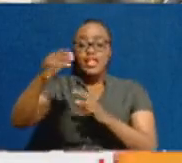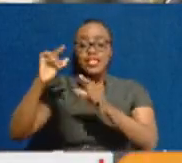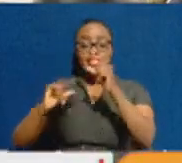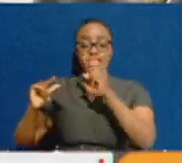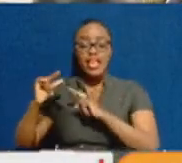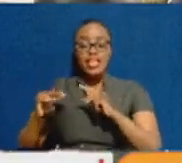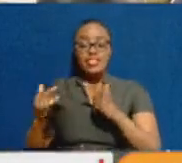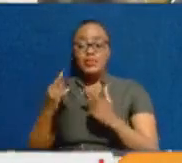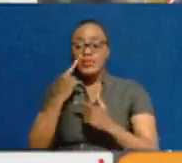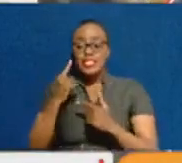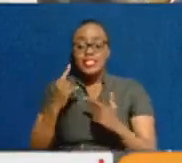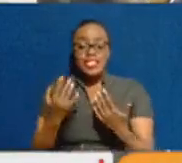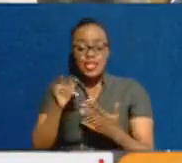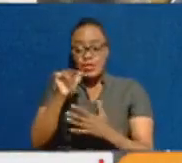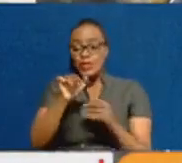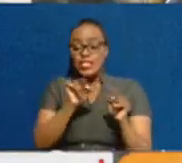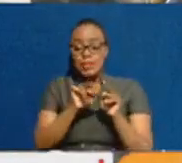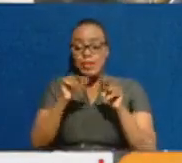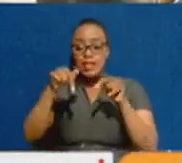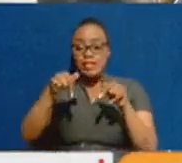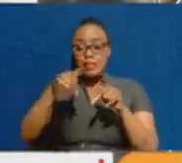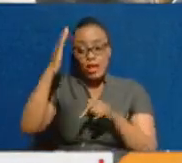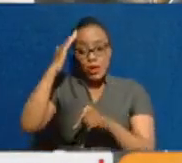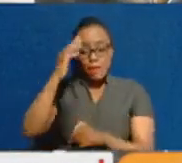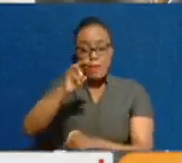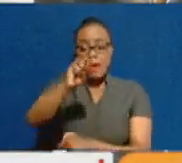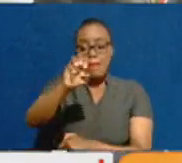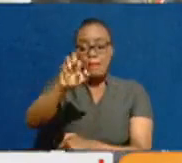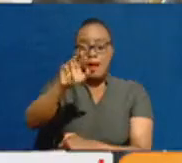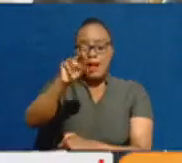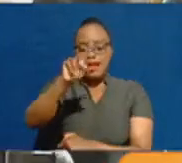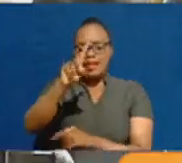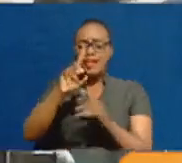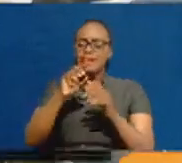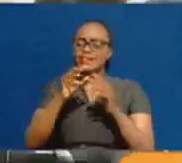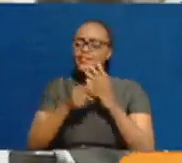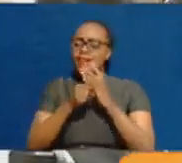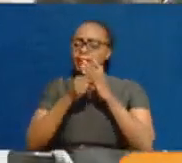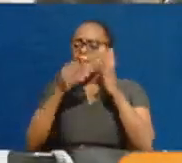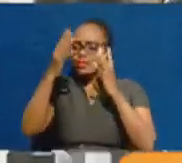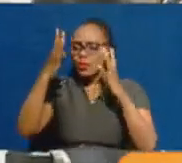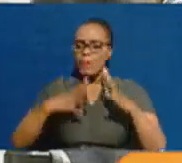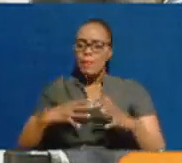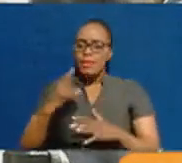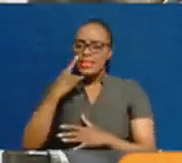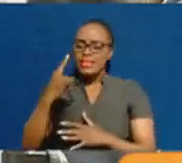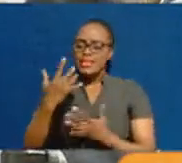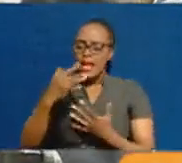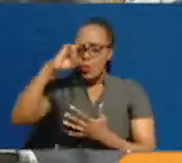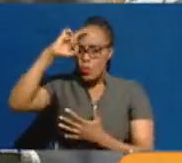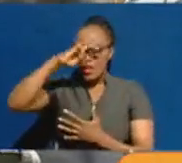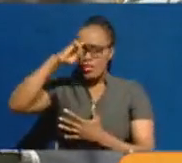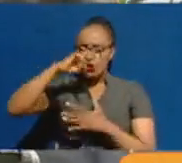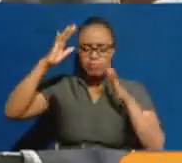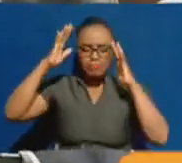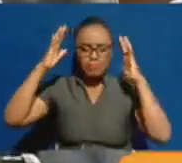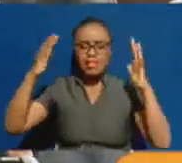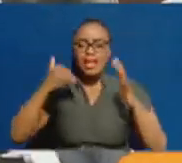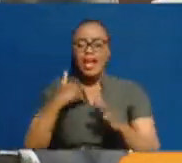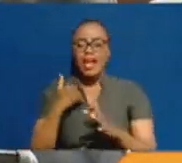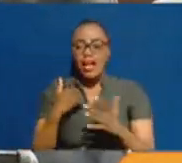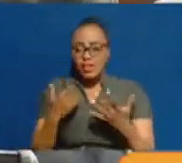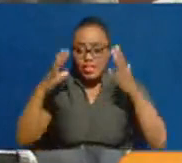will look up. You remember today, Marende is a household name because what they used to say, Solomonic wisdom. So a